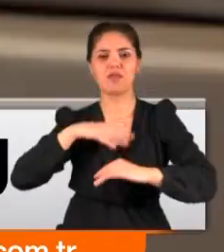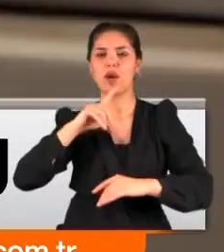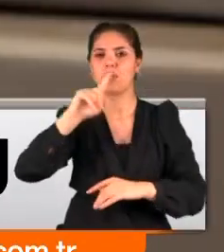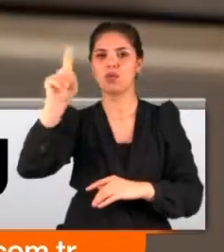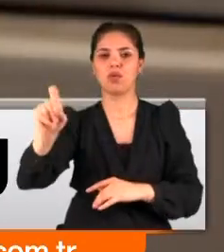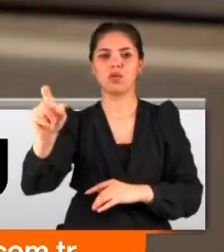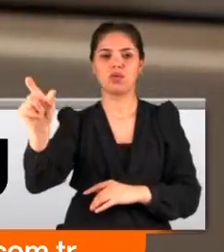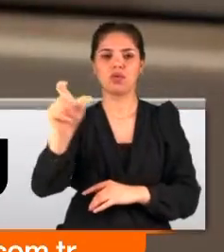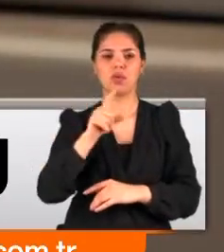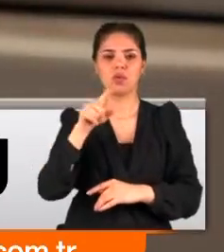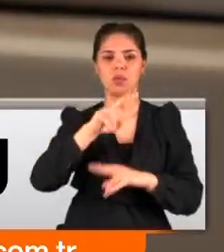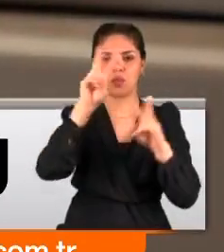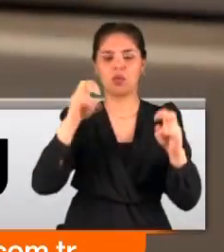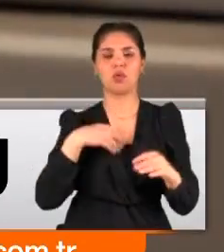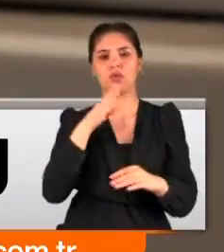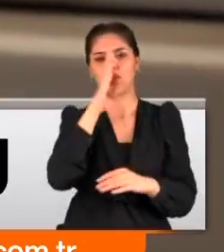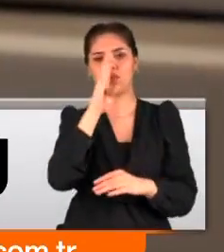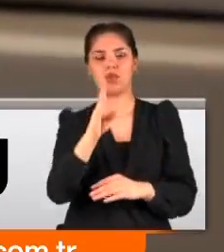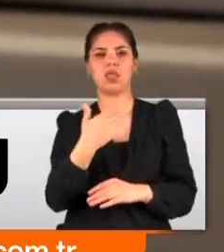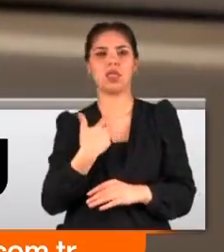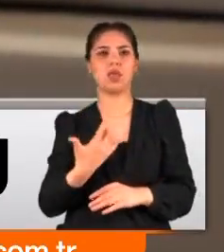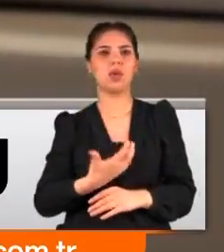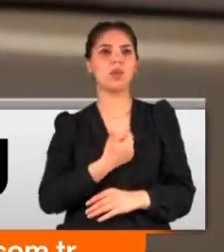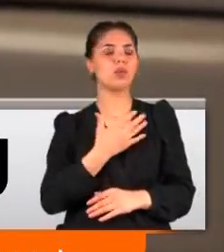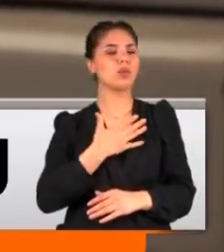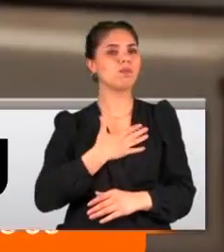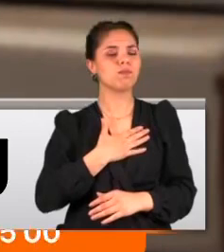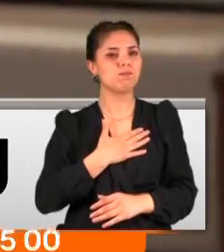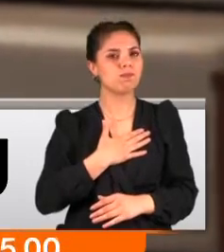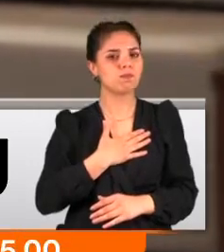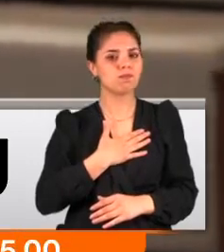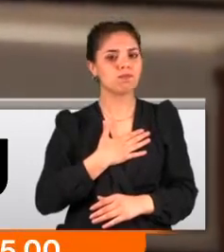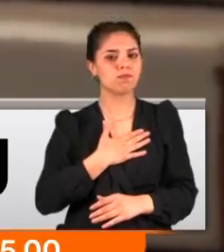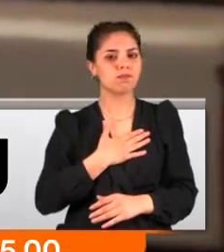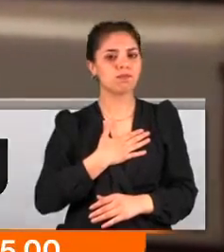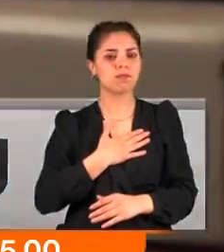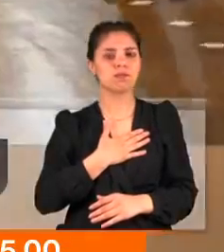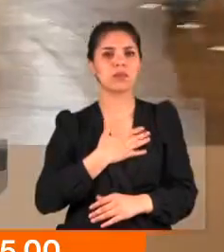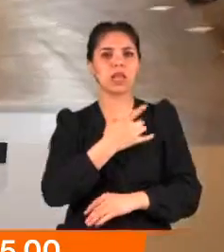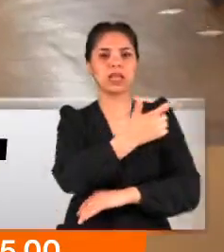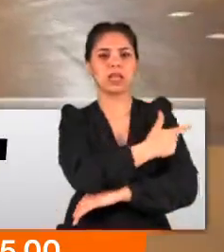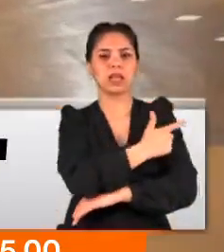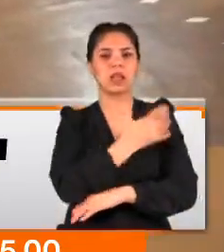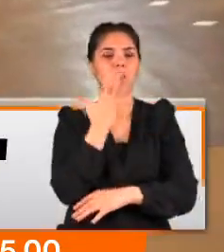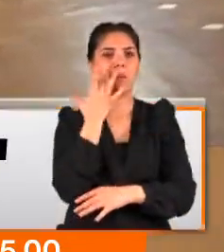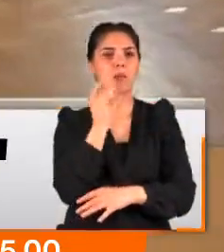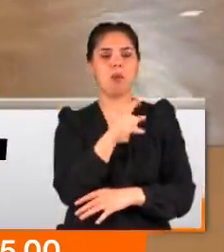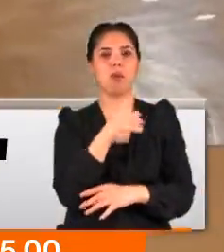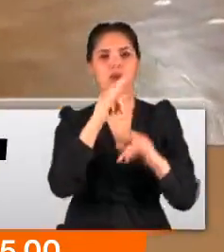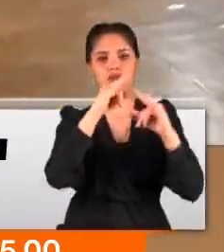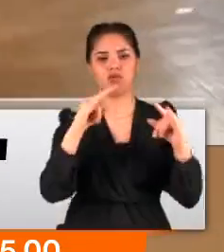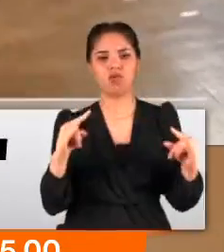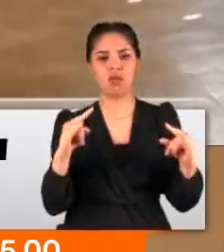soruldu. Bu konu tabii beni de ciddi manada üzmüştür. Yani Kızılay böyle bir